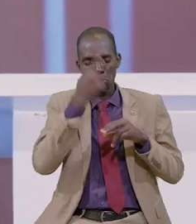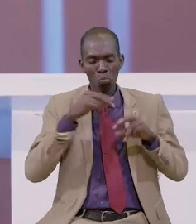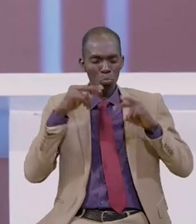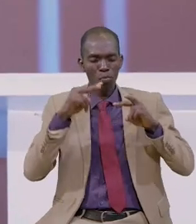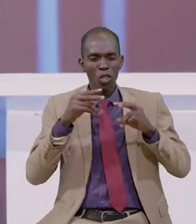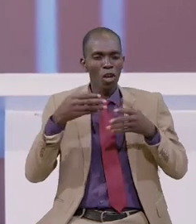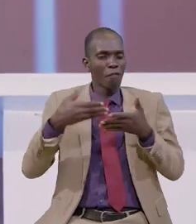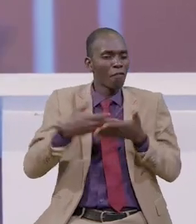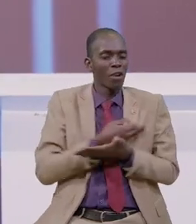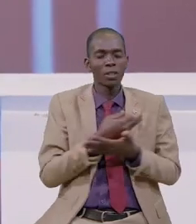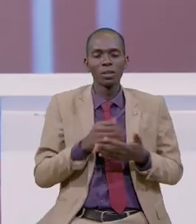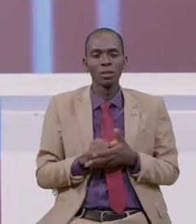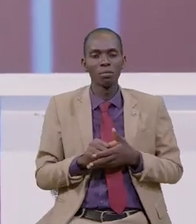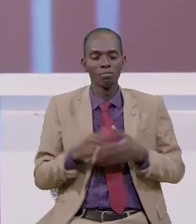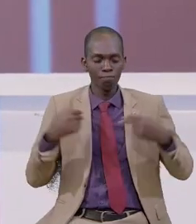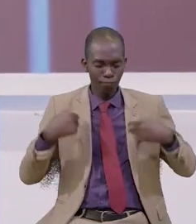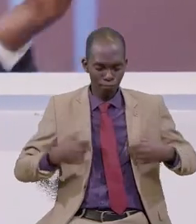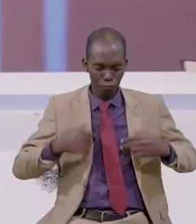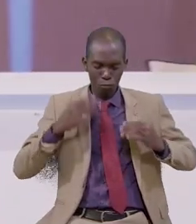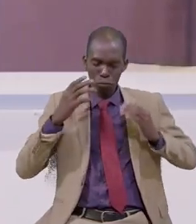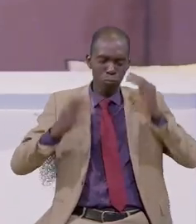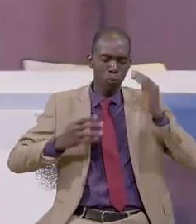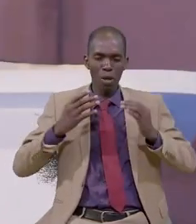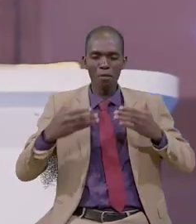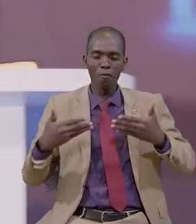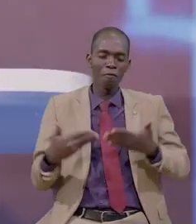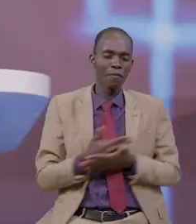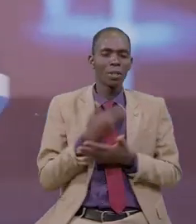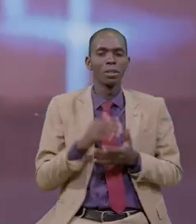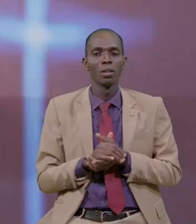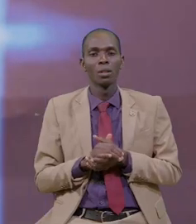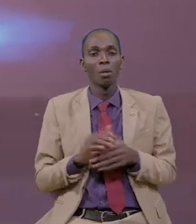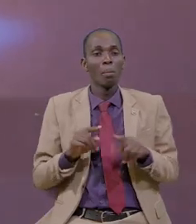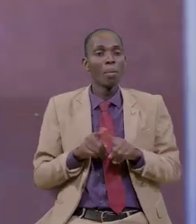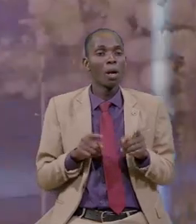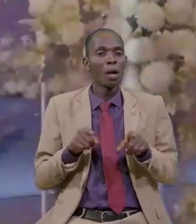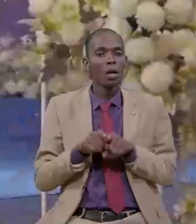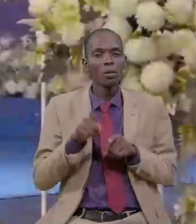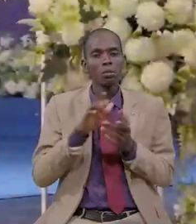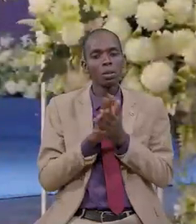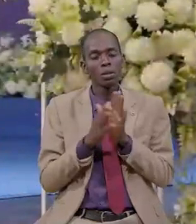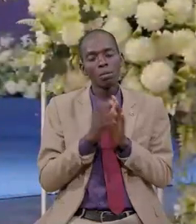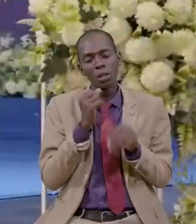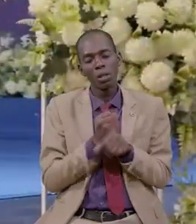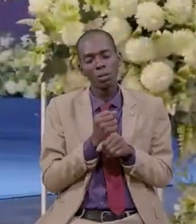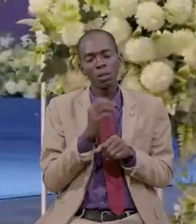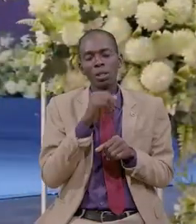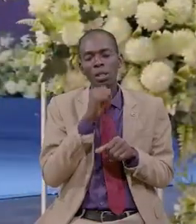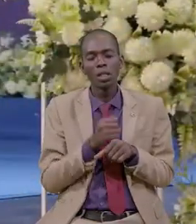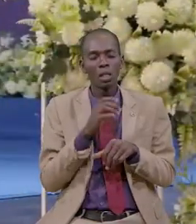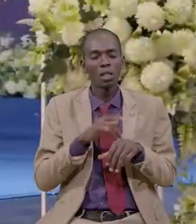l'apparence fraîche. Ces choses ne sont pas là. Mais quand vous datez 60 ans, 70